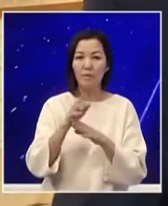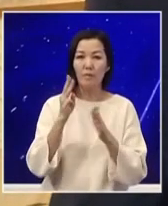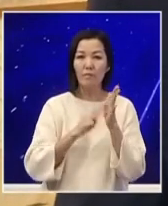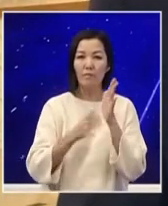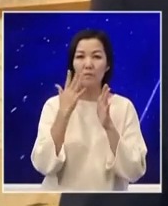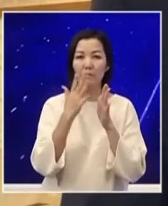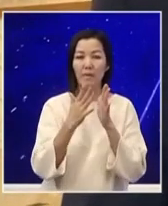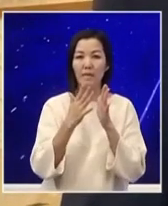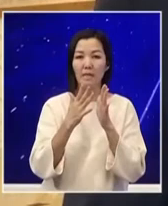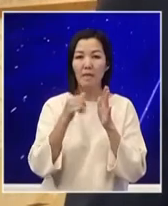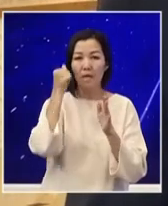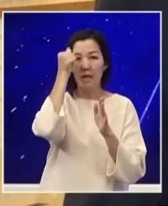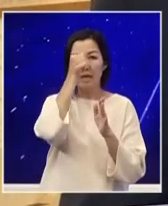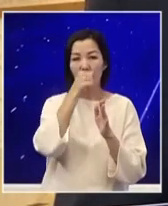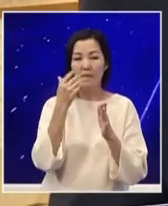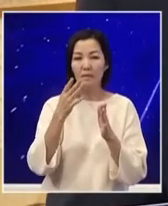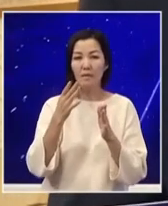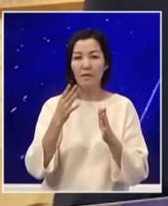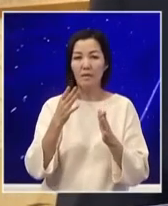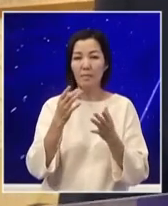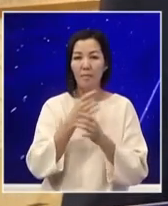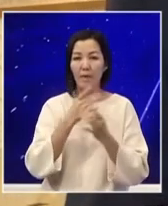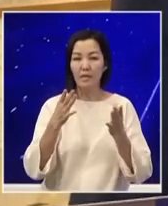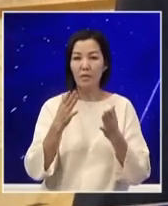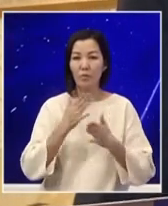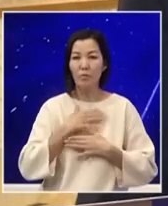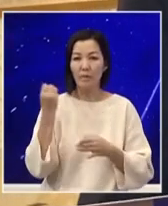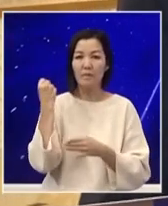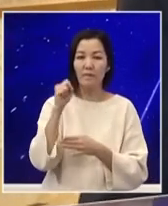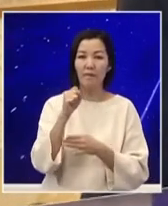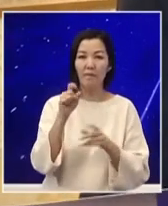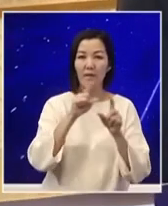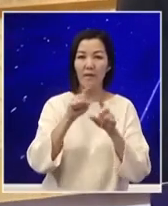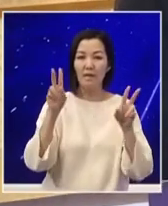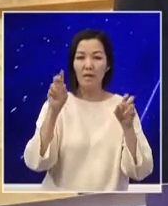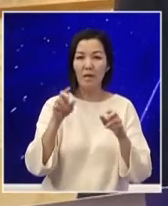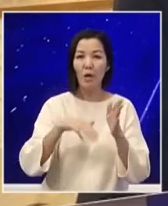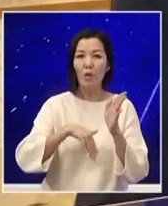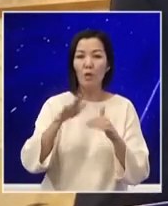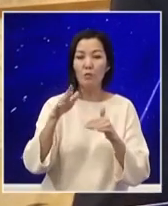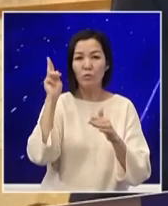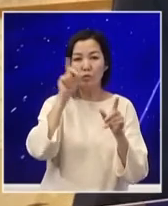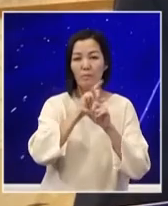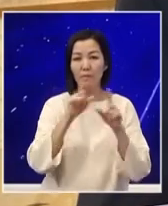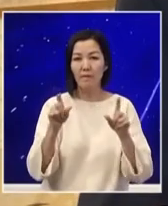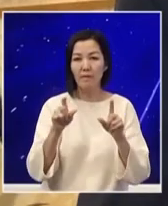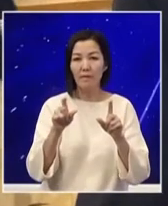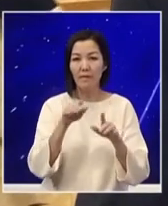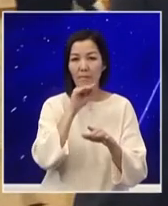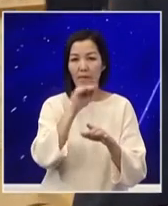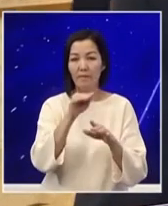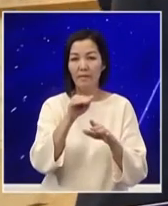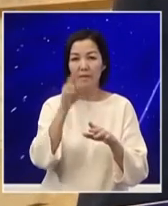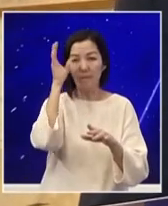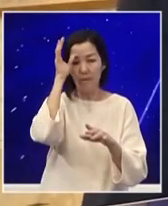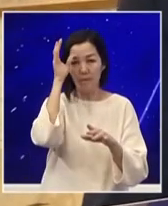лет. И вот юбилею нашему мы вот завоевали такой титул «Самое лучшее учебное заведение профессионального образования».